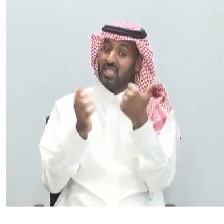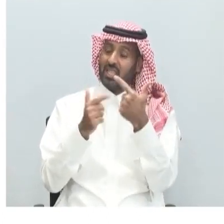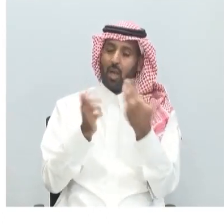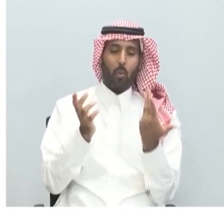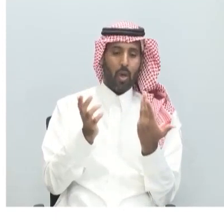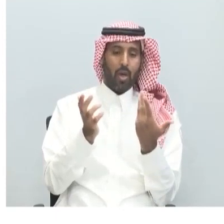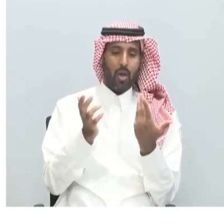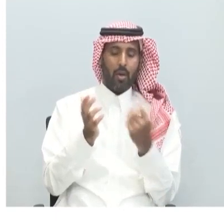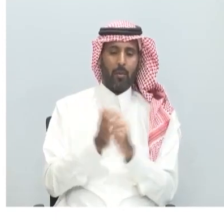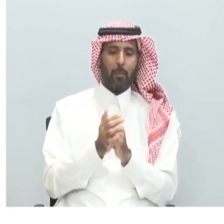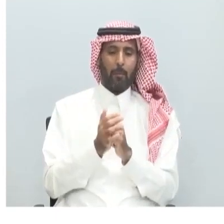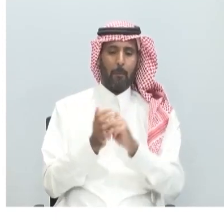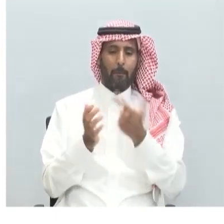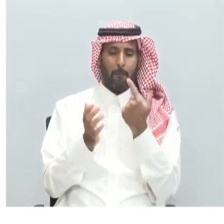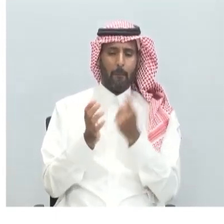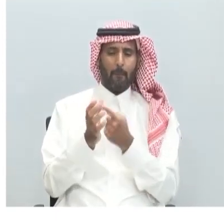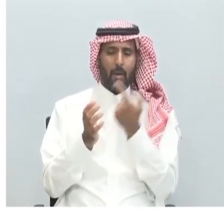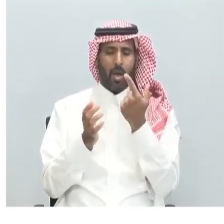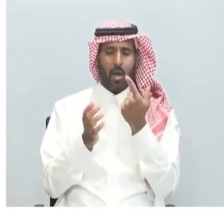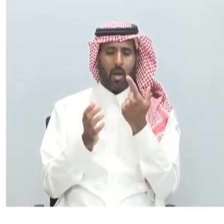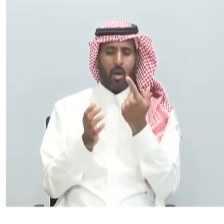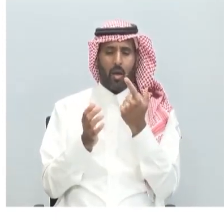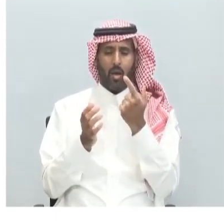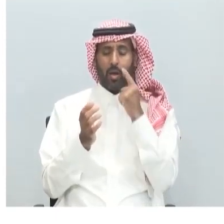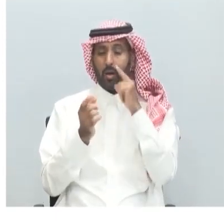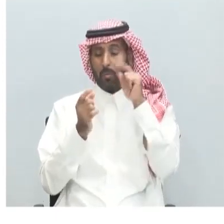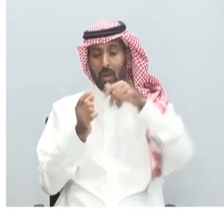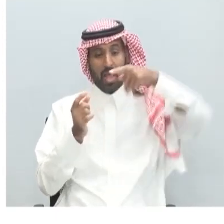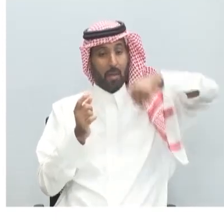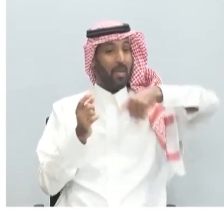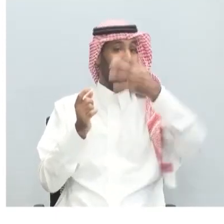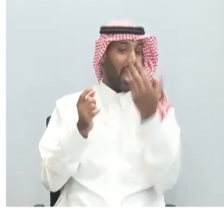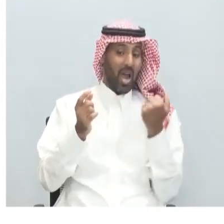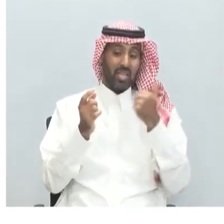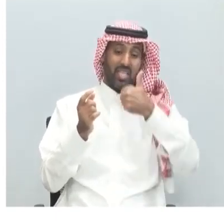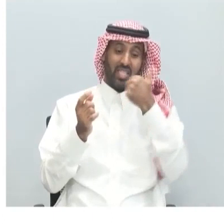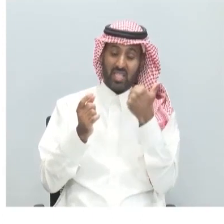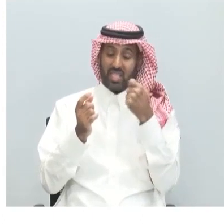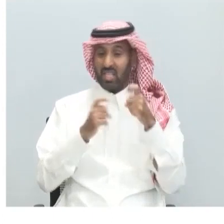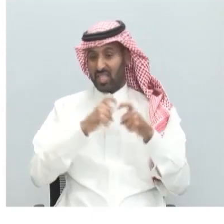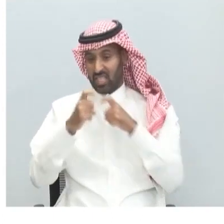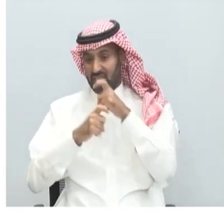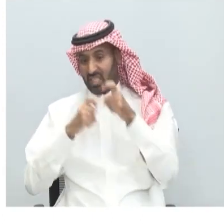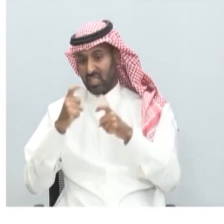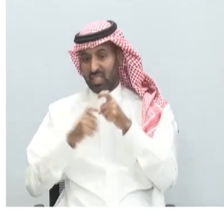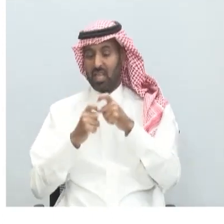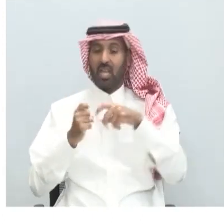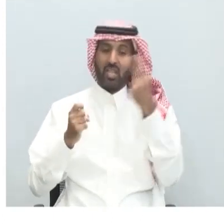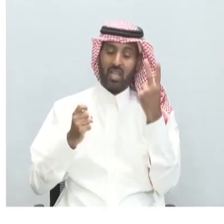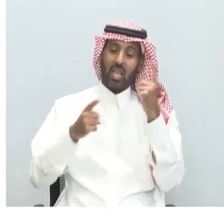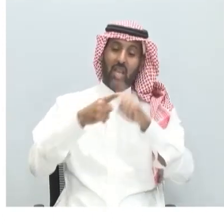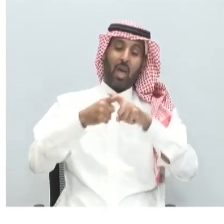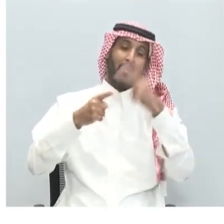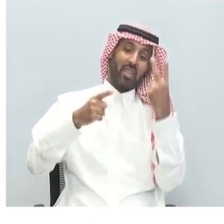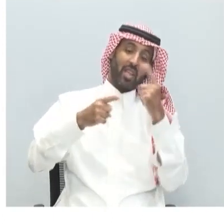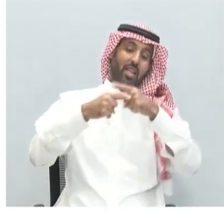سته اذا المستوى الثاني متبقي فيه البي والبي يستوعب سته الكترونات فاقول اثنان واثنان